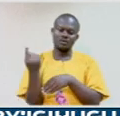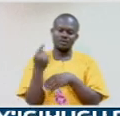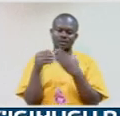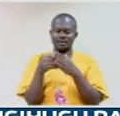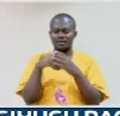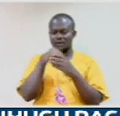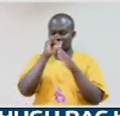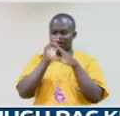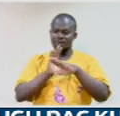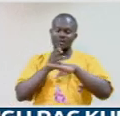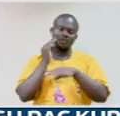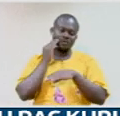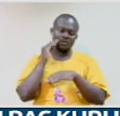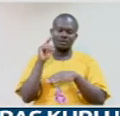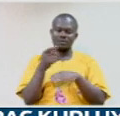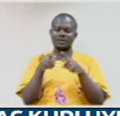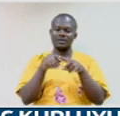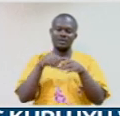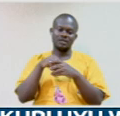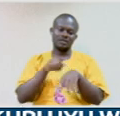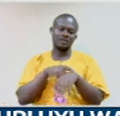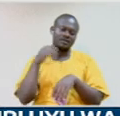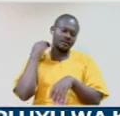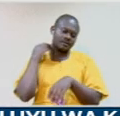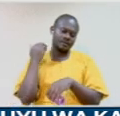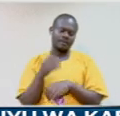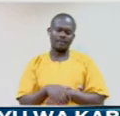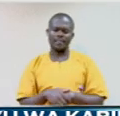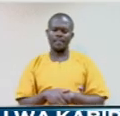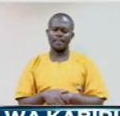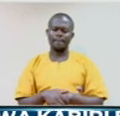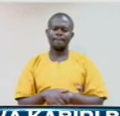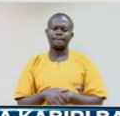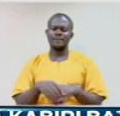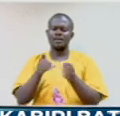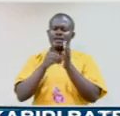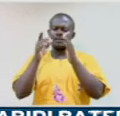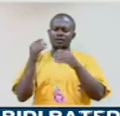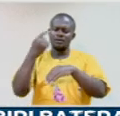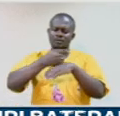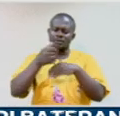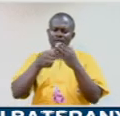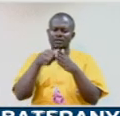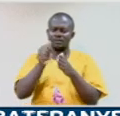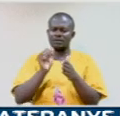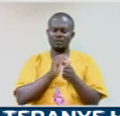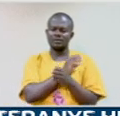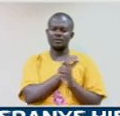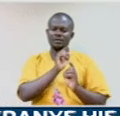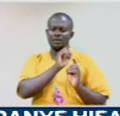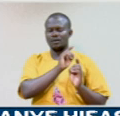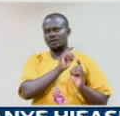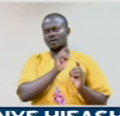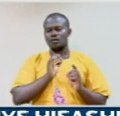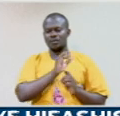mu Batutsi barenga miliyoni bishwe mu gihe cya Jenoside. Dr. Tukiri kuri uyu munsi kandi nibwo akanama k'umutekano